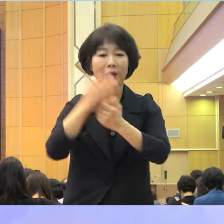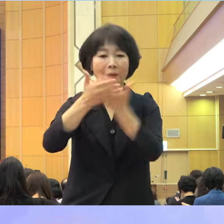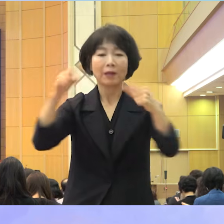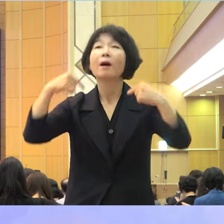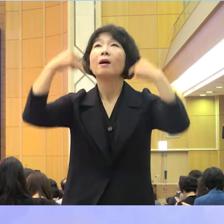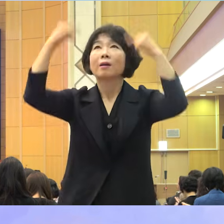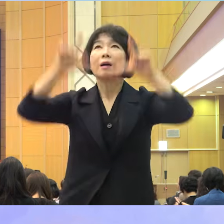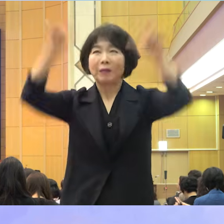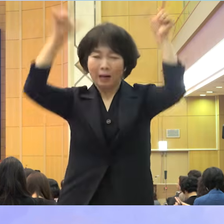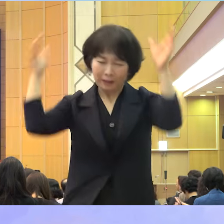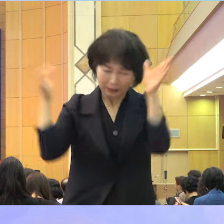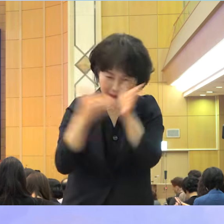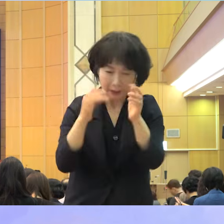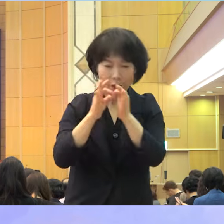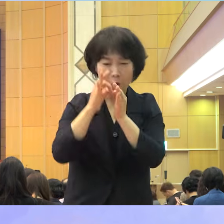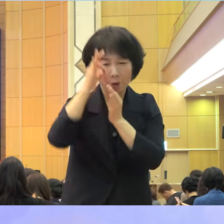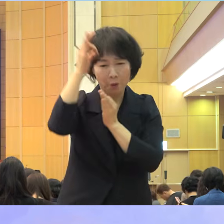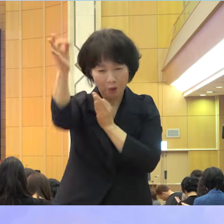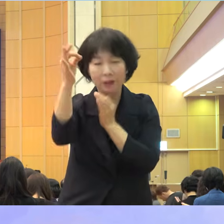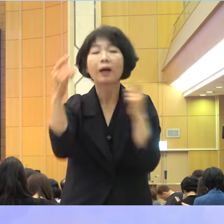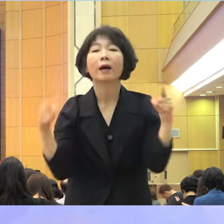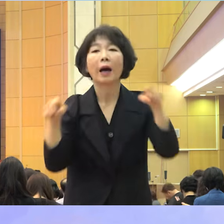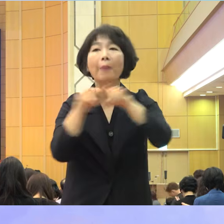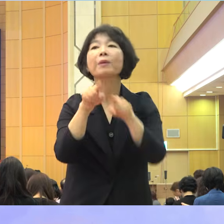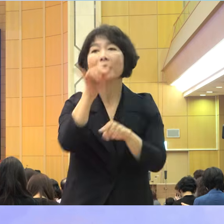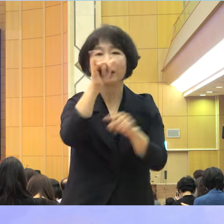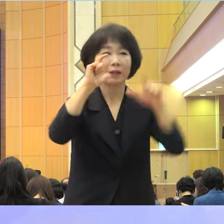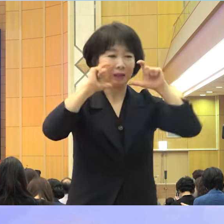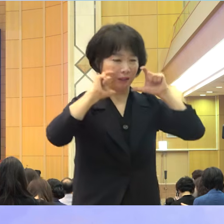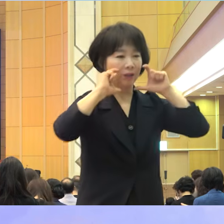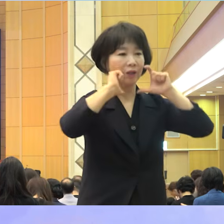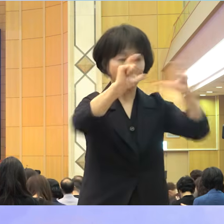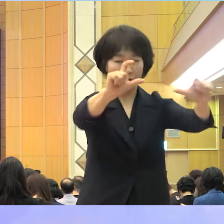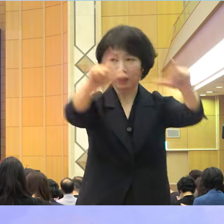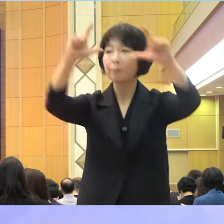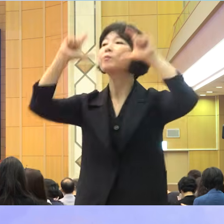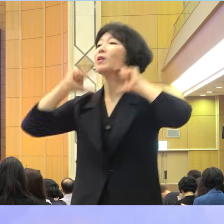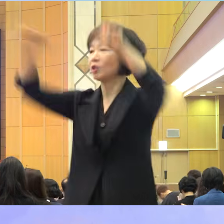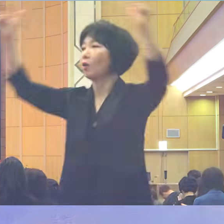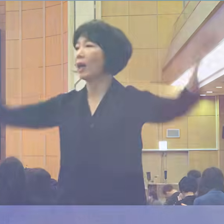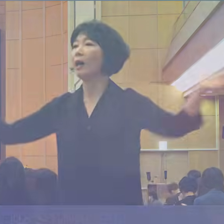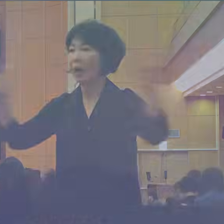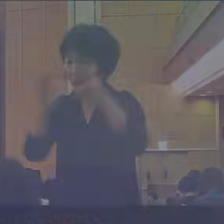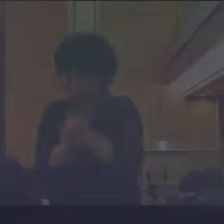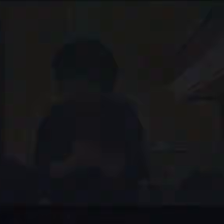하나님 나라 들어가는 그날까지 영원히 함께 하실지어다.